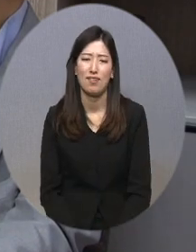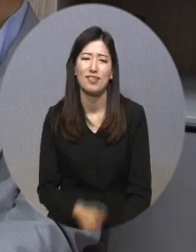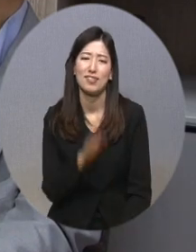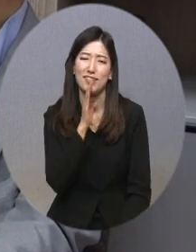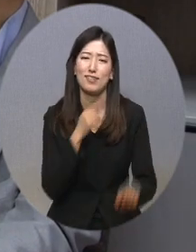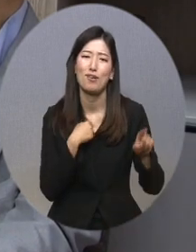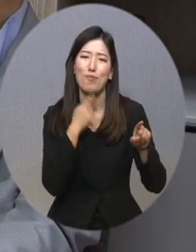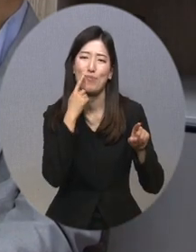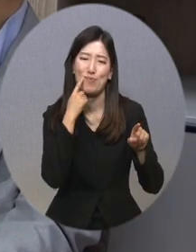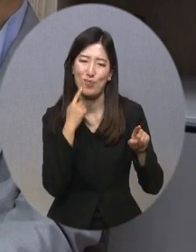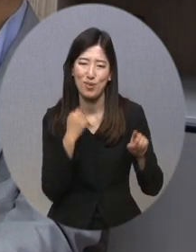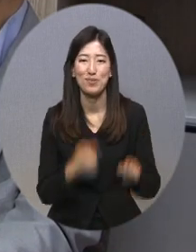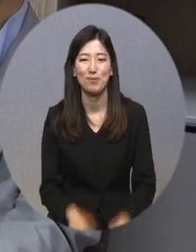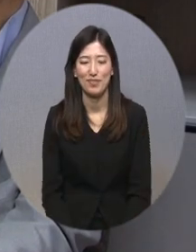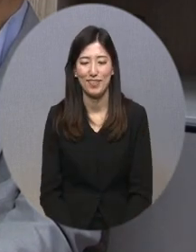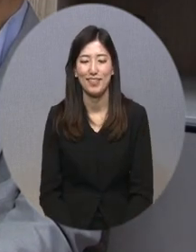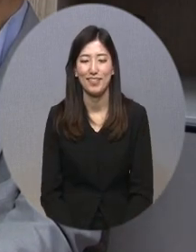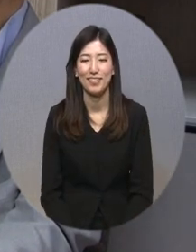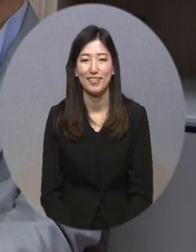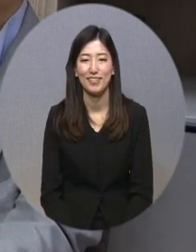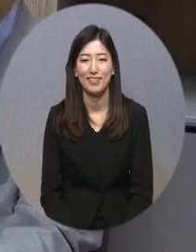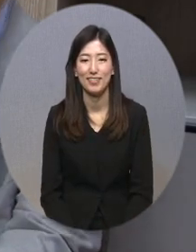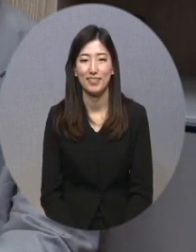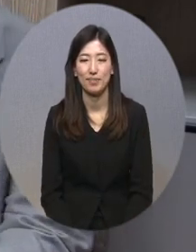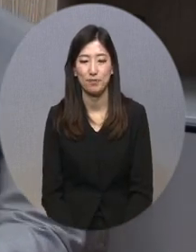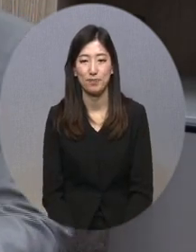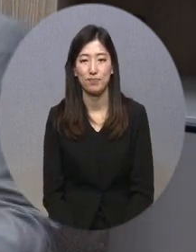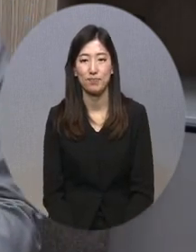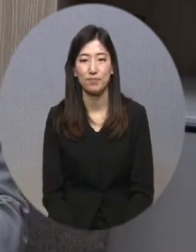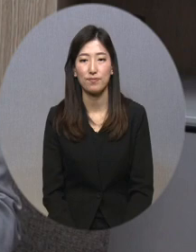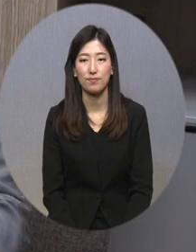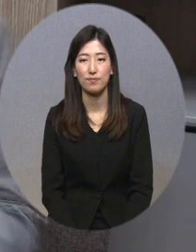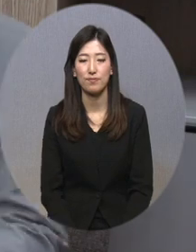부러워하는 제가 부분이거든요. 예.